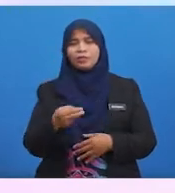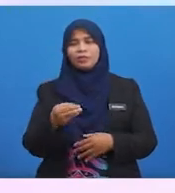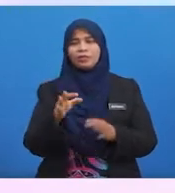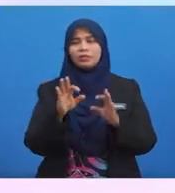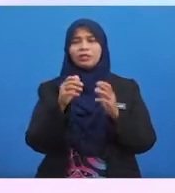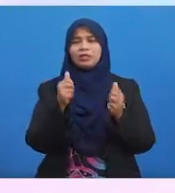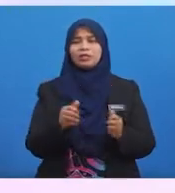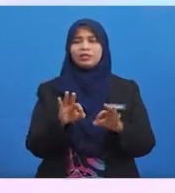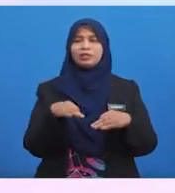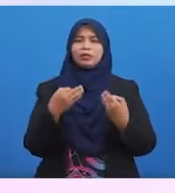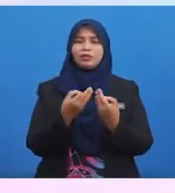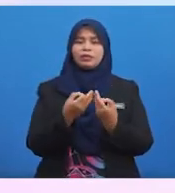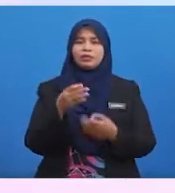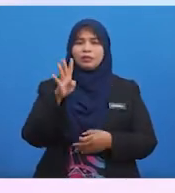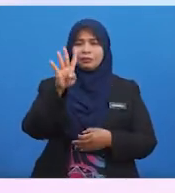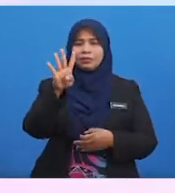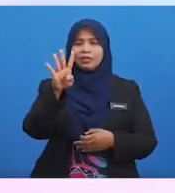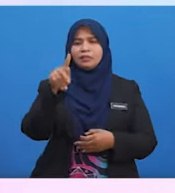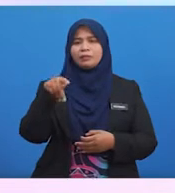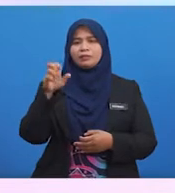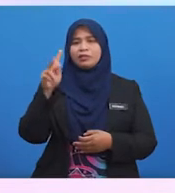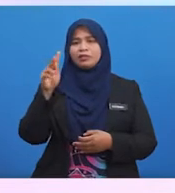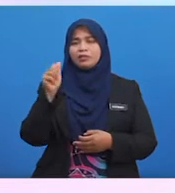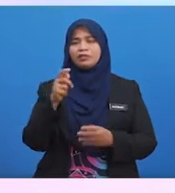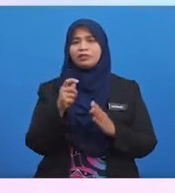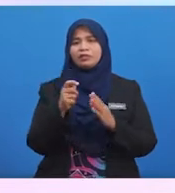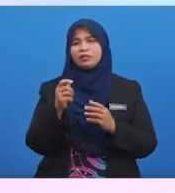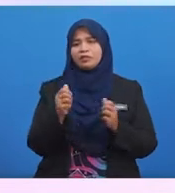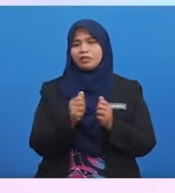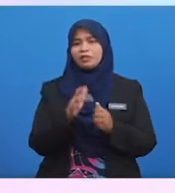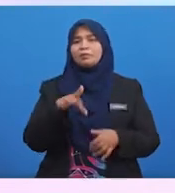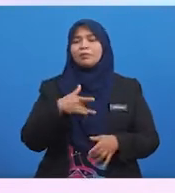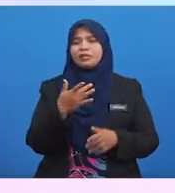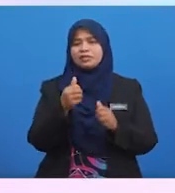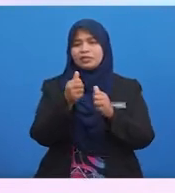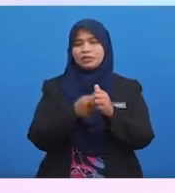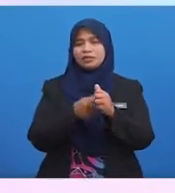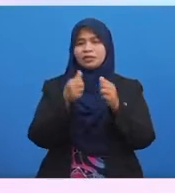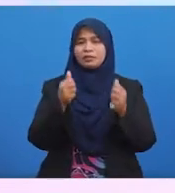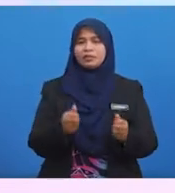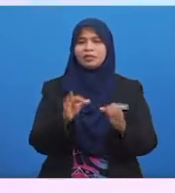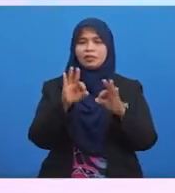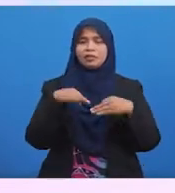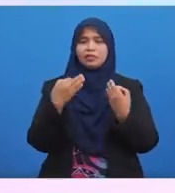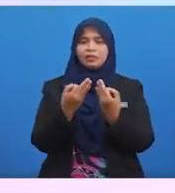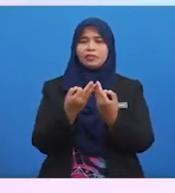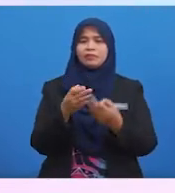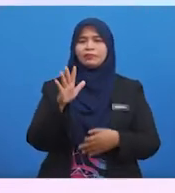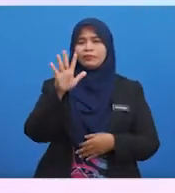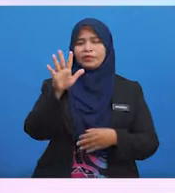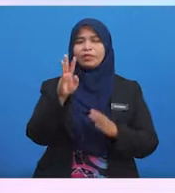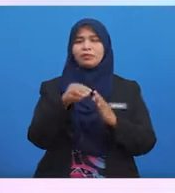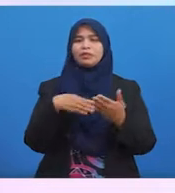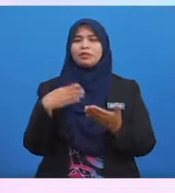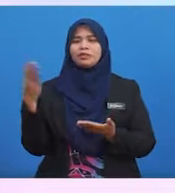keempat peka terhadap rasa and setiap hari keluarga dan kelima menyambut